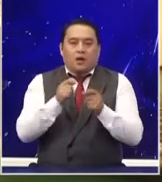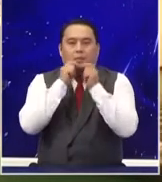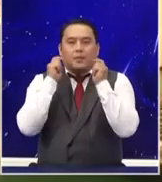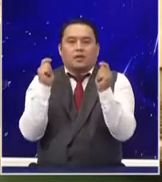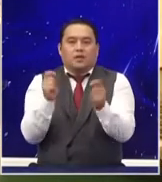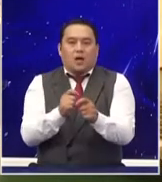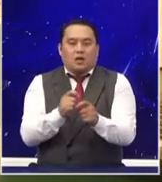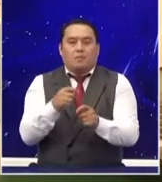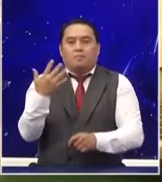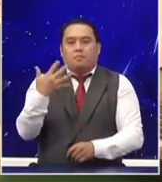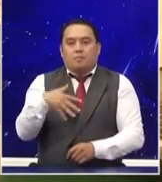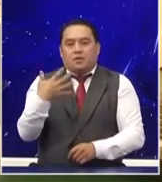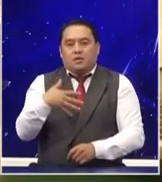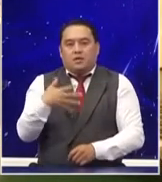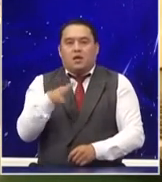подарок к